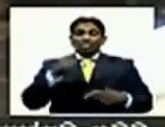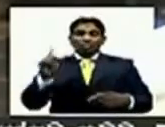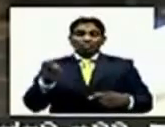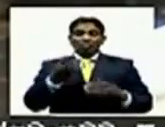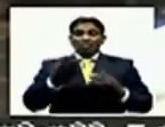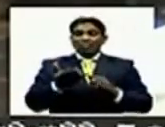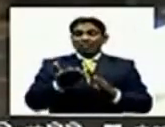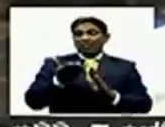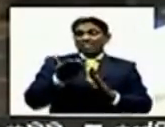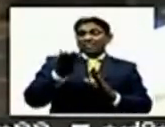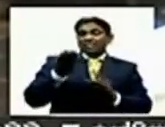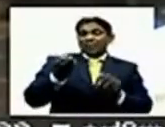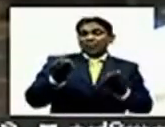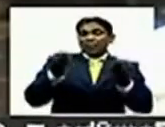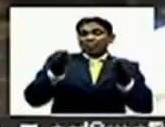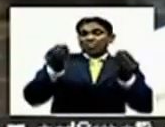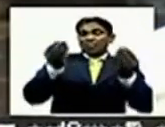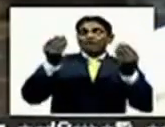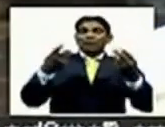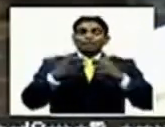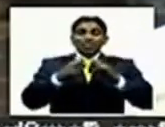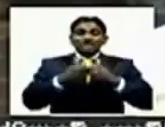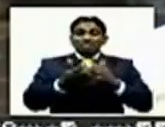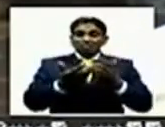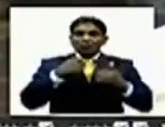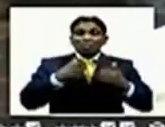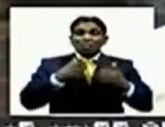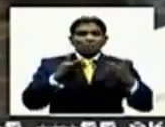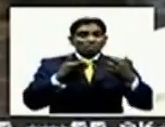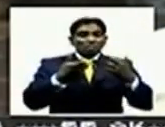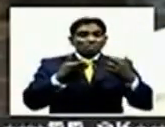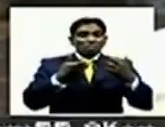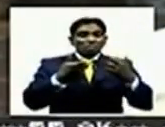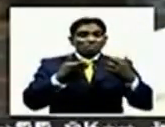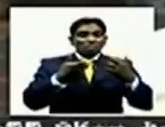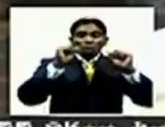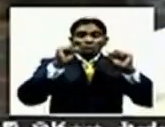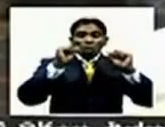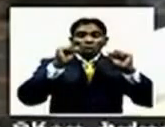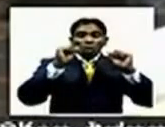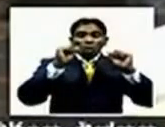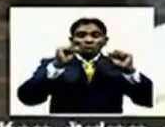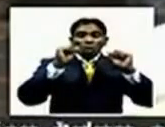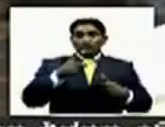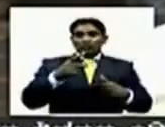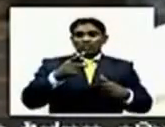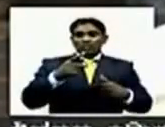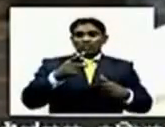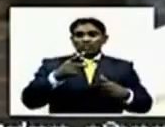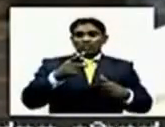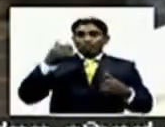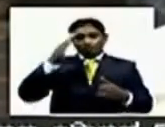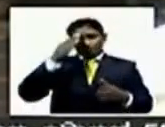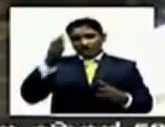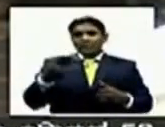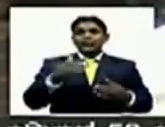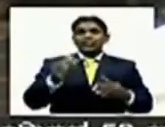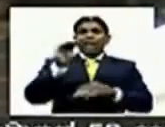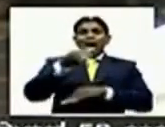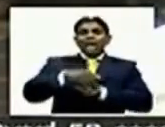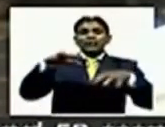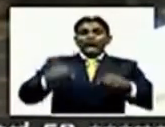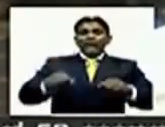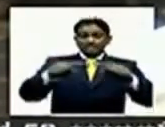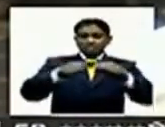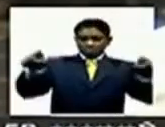ගන්න ප්‍රශ්නයට විසඳුමක් දෙන්න වන අලි කළමනාකරණ රක්ෂිතය ගැසට් කරන ලෙස ඉල්ලමින් අද හම්බන්තොට